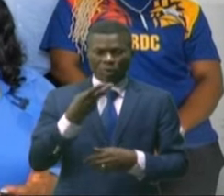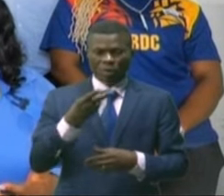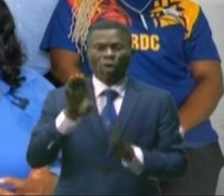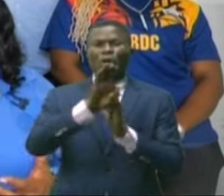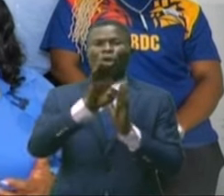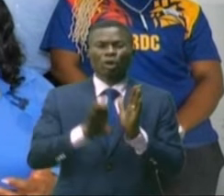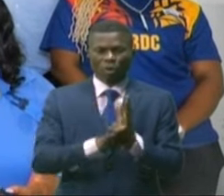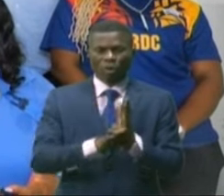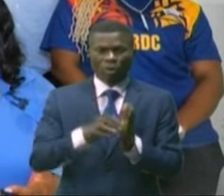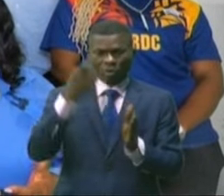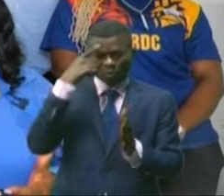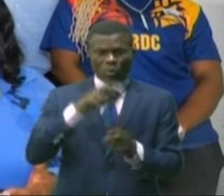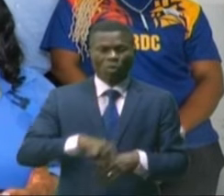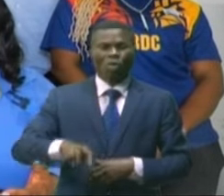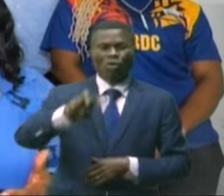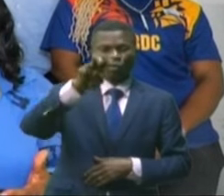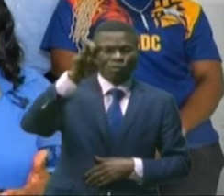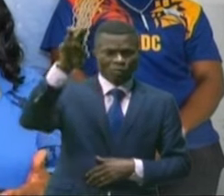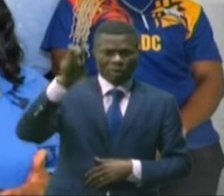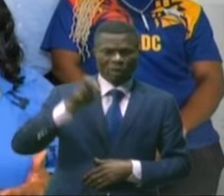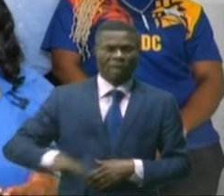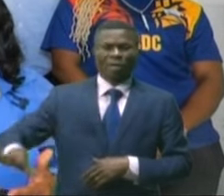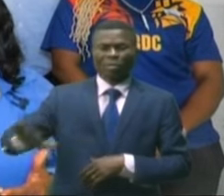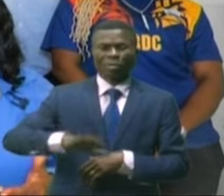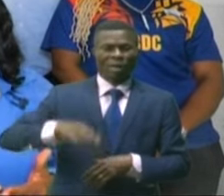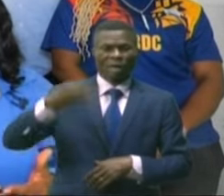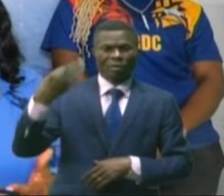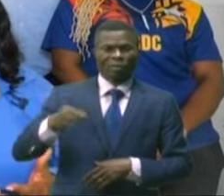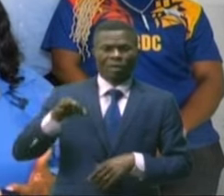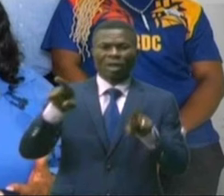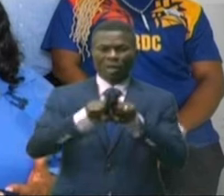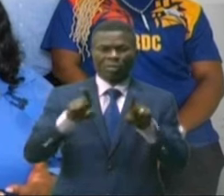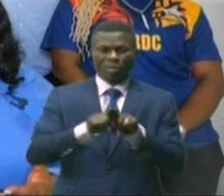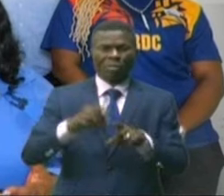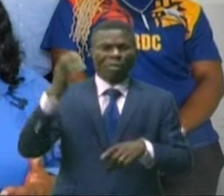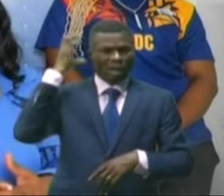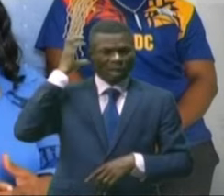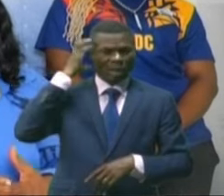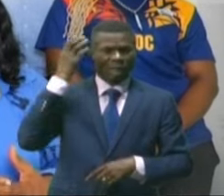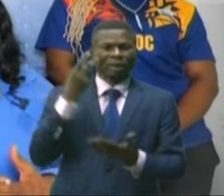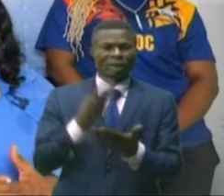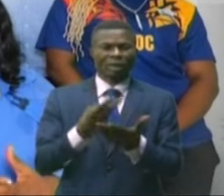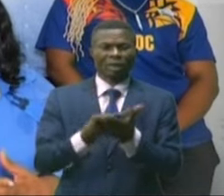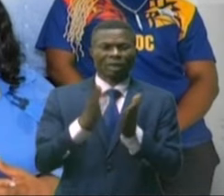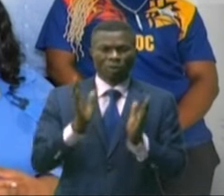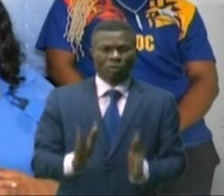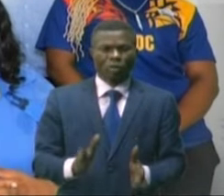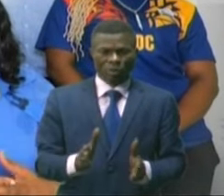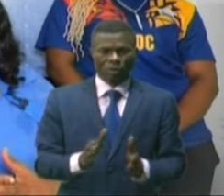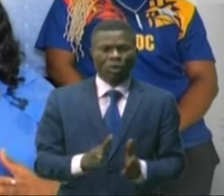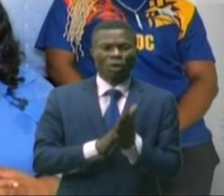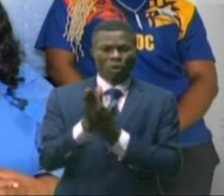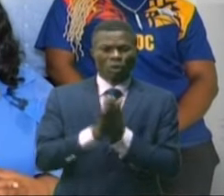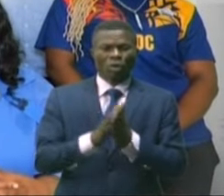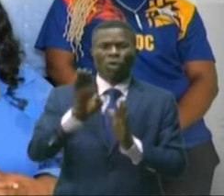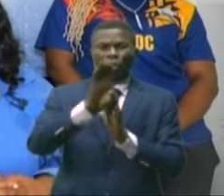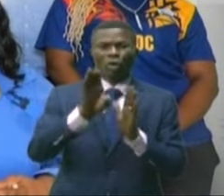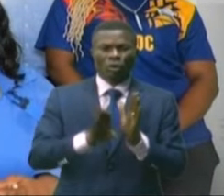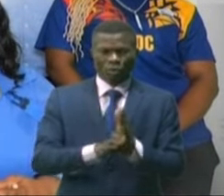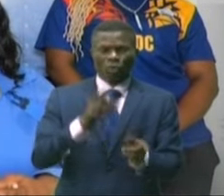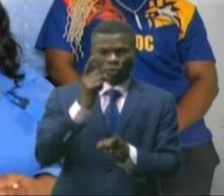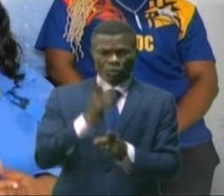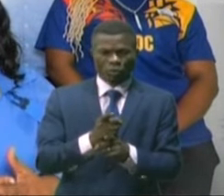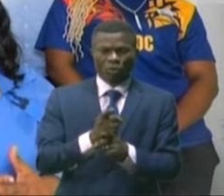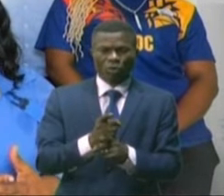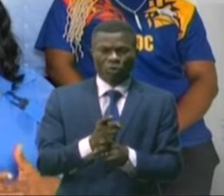conditions pour qu'ils puissent partir dans les mêmes conditions que les autres sportifs. Il faut qu'on tienne compte des conditions spécifiques.